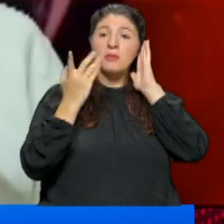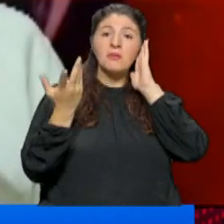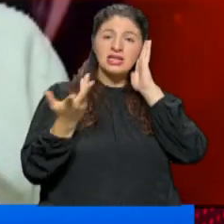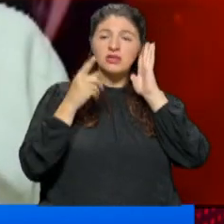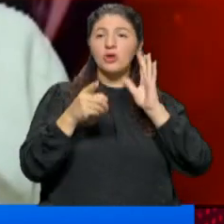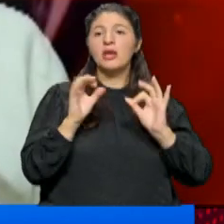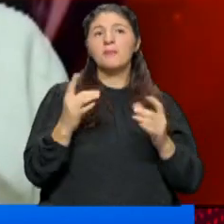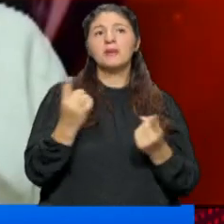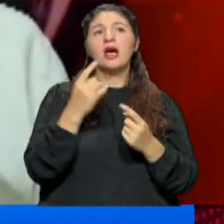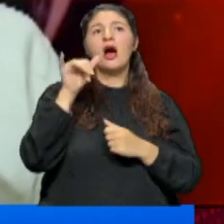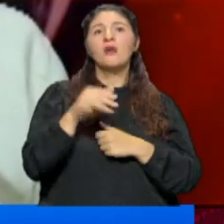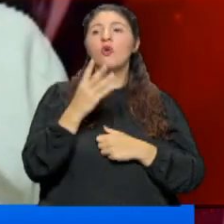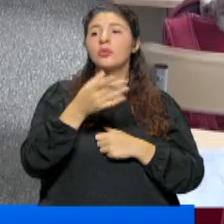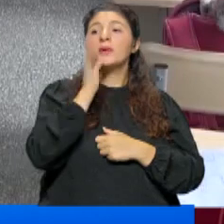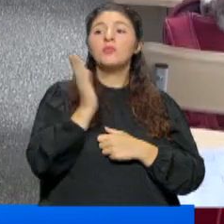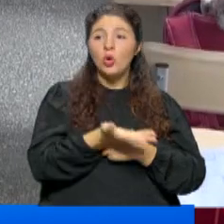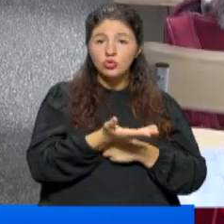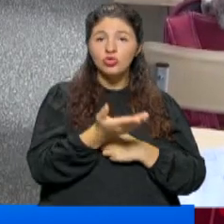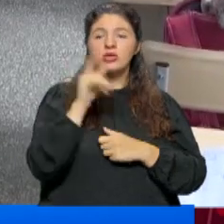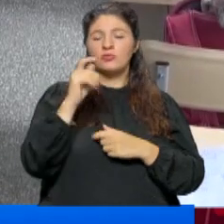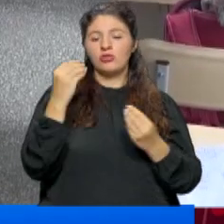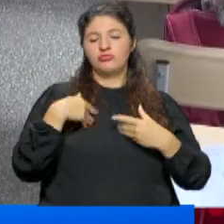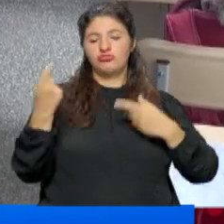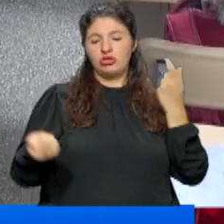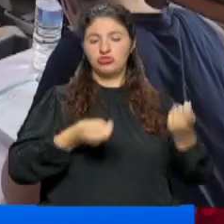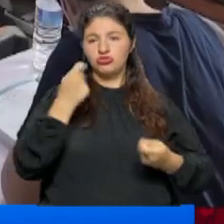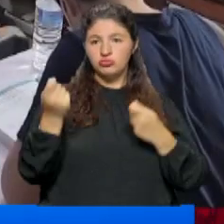maalesef böyle bir hakkımız olduğunu bilmiyordu. Yapmış olduğumuz